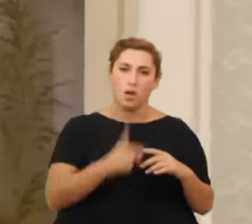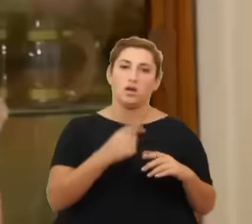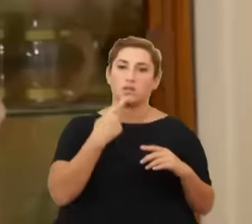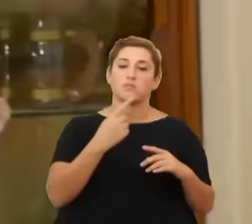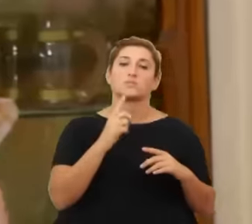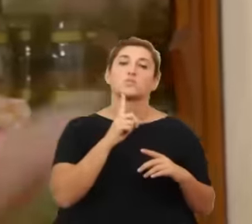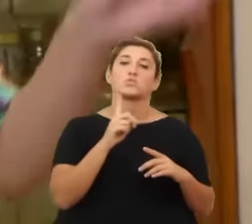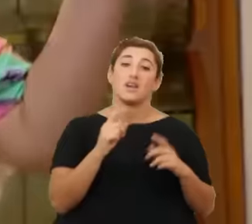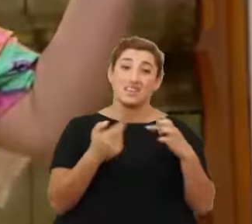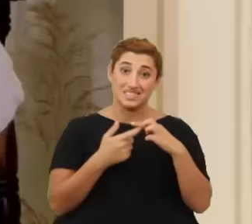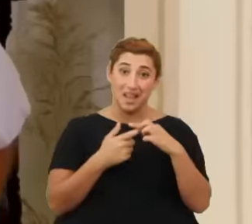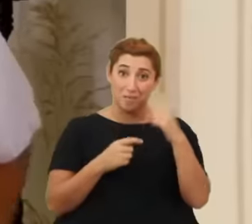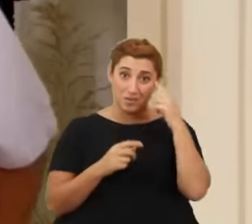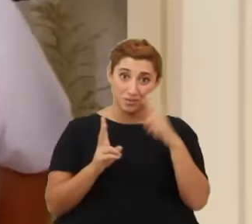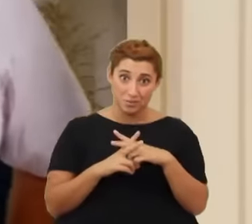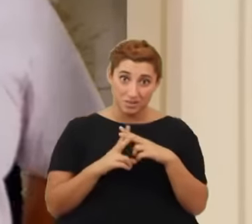susar ya. Rıza